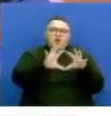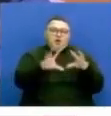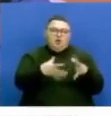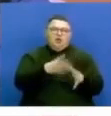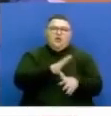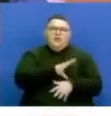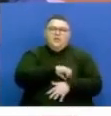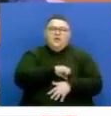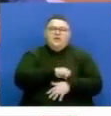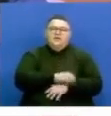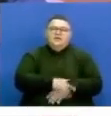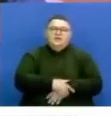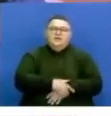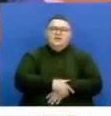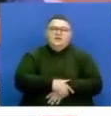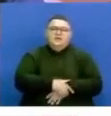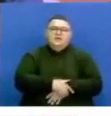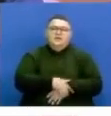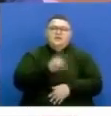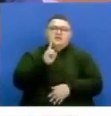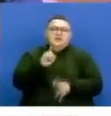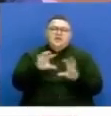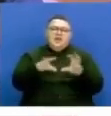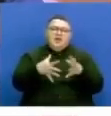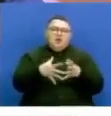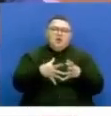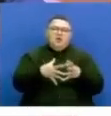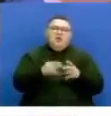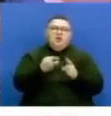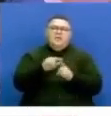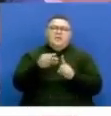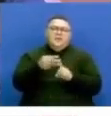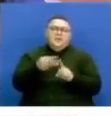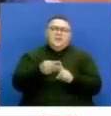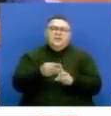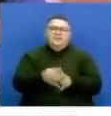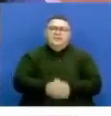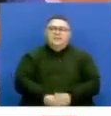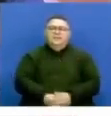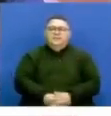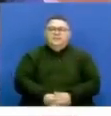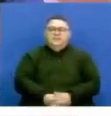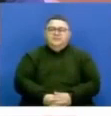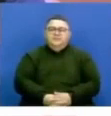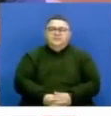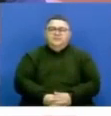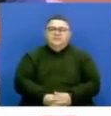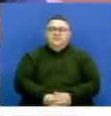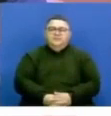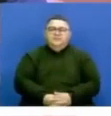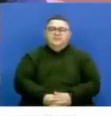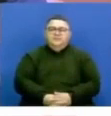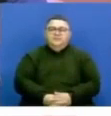Palestina menjadi anggota PBB. Seperti itu yang sempat